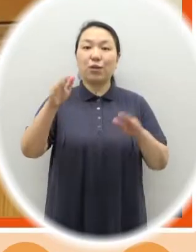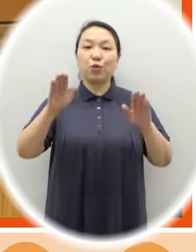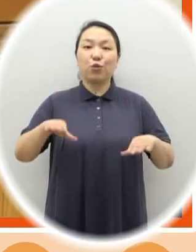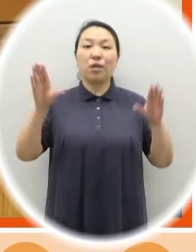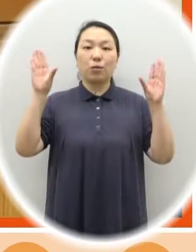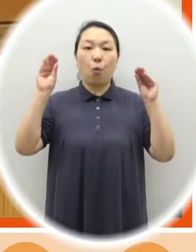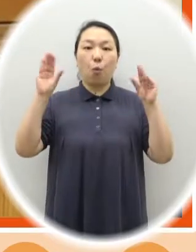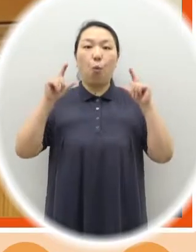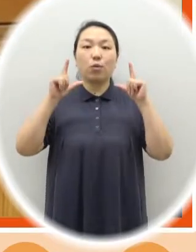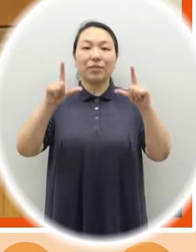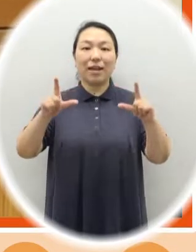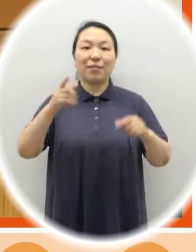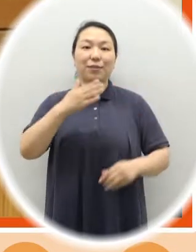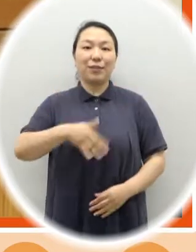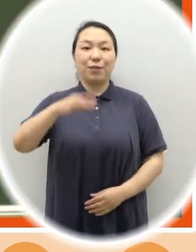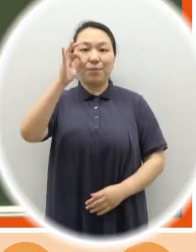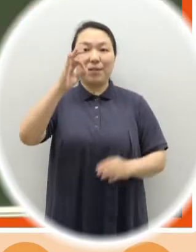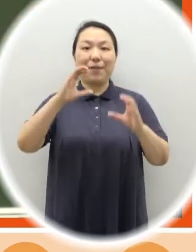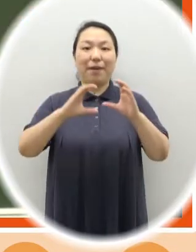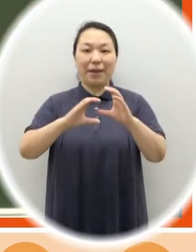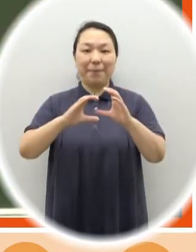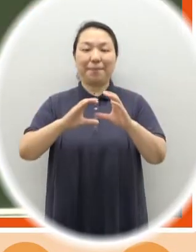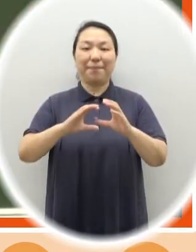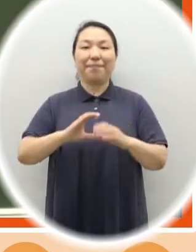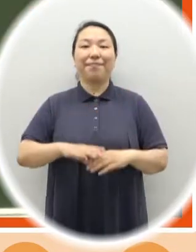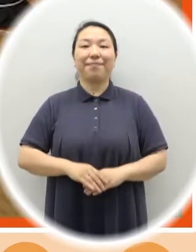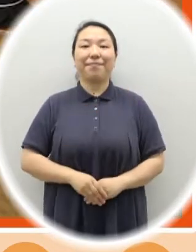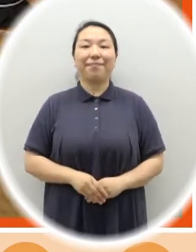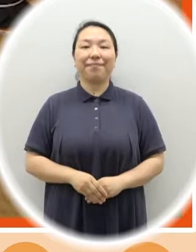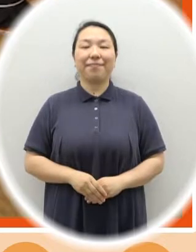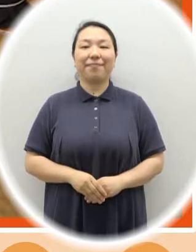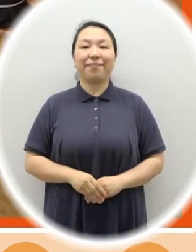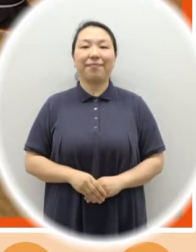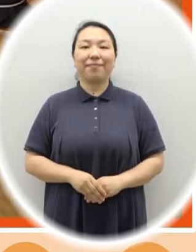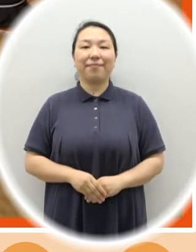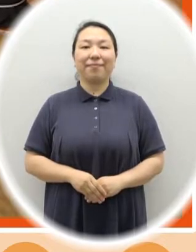いわき市の旬の情報を伝える汁にるいわき。